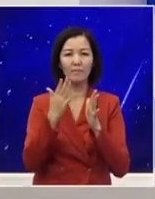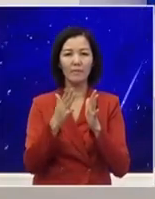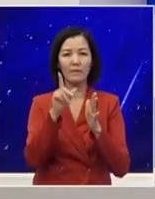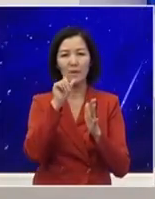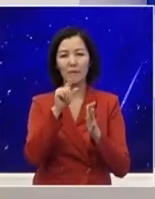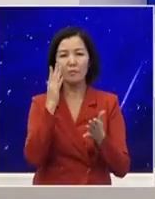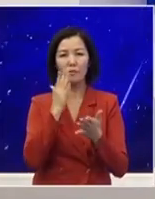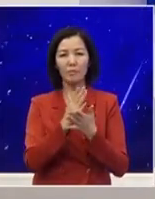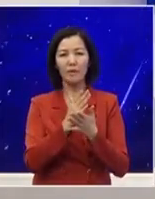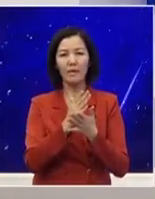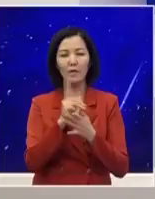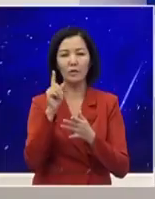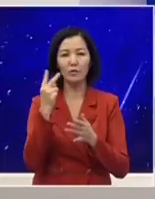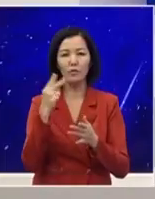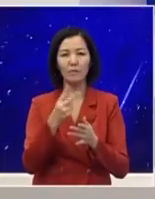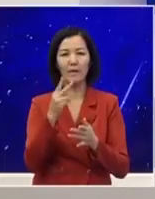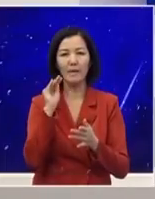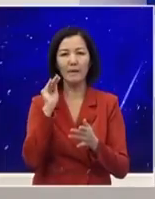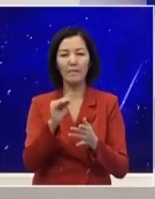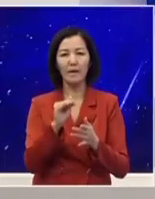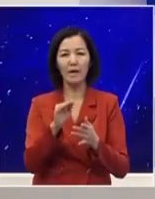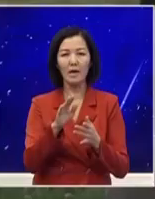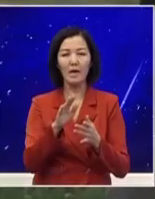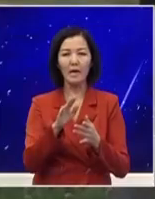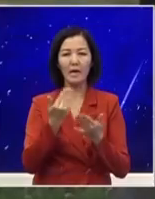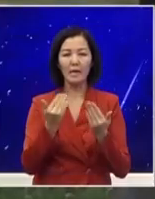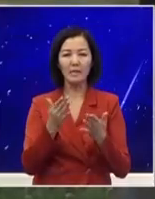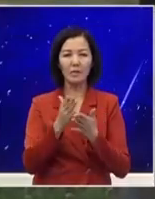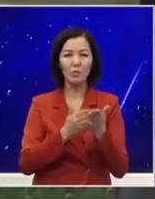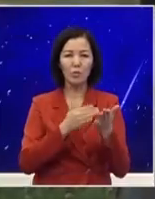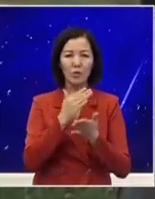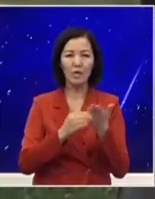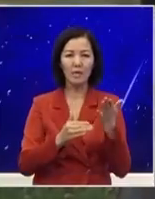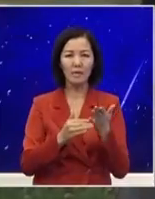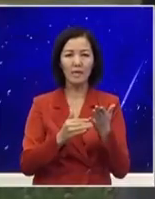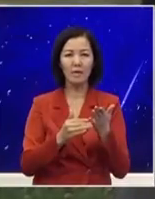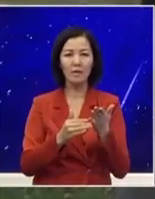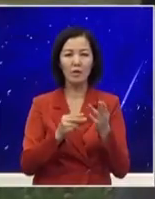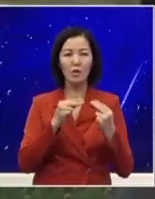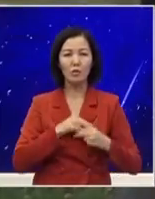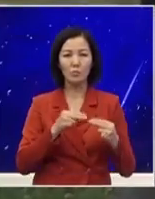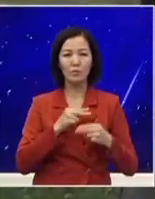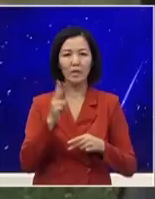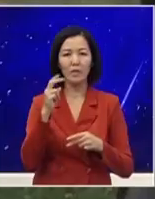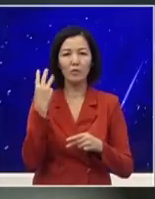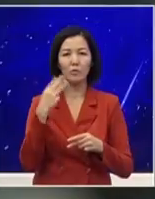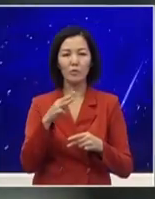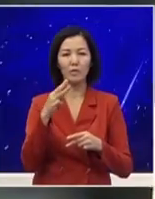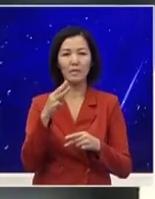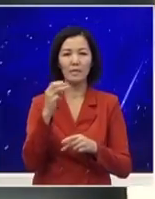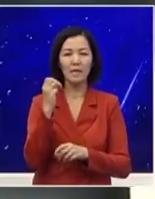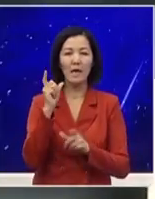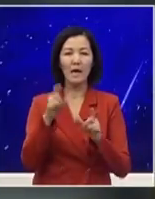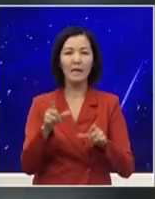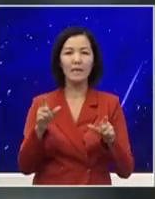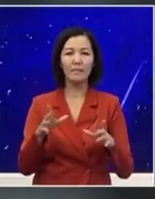оның 122 мыңға жуығы қырылып қалған. Әзірге құс тұмауының ошағы біреу ғана, ал онда жұмыс жасайтын 230 адамның денсаулығы